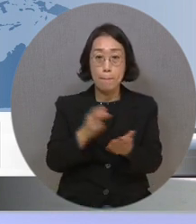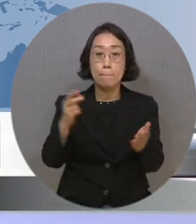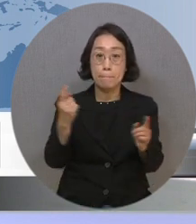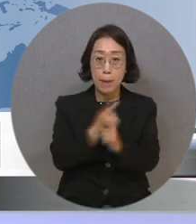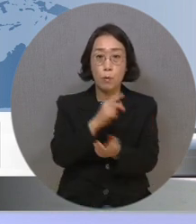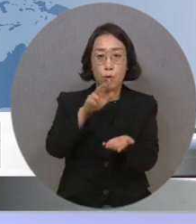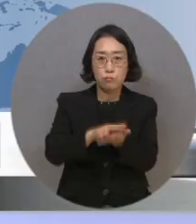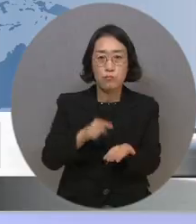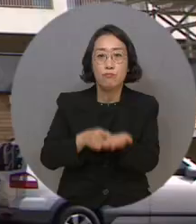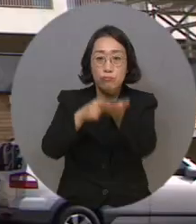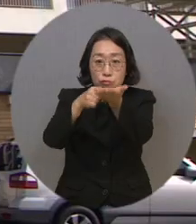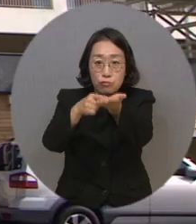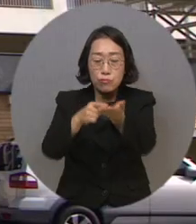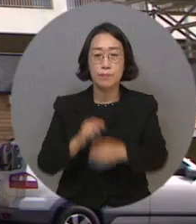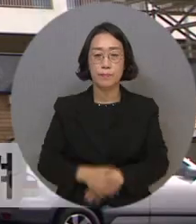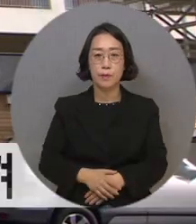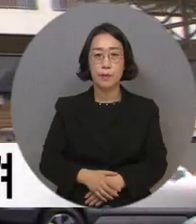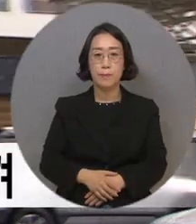발의됐습니다.